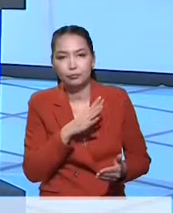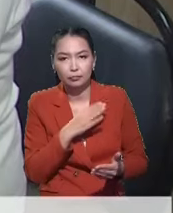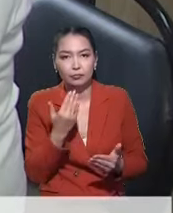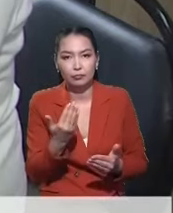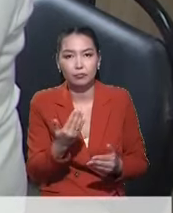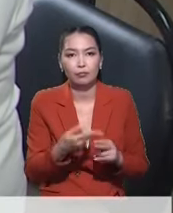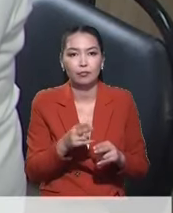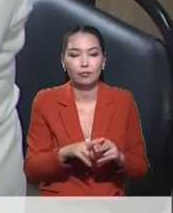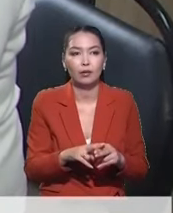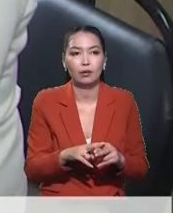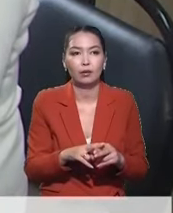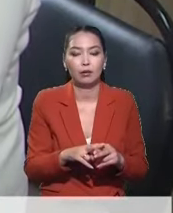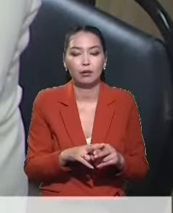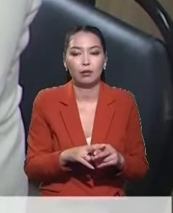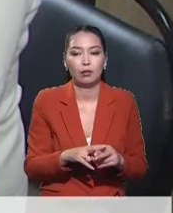Жандырды.